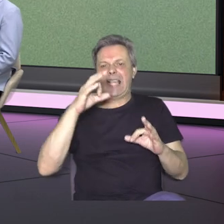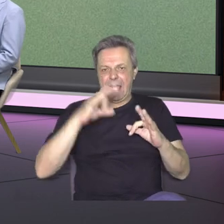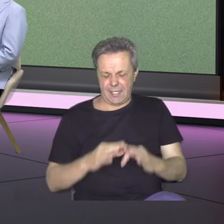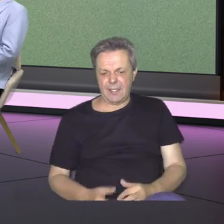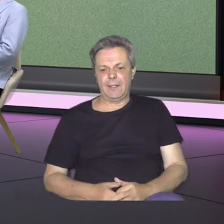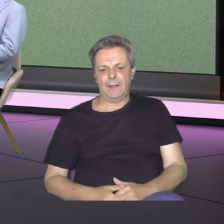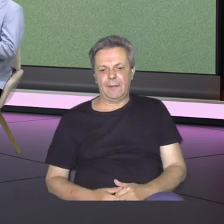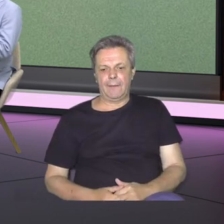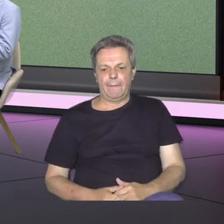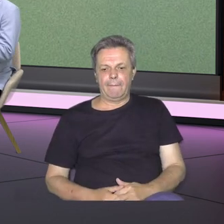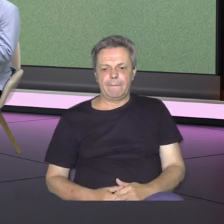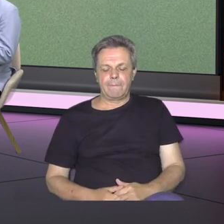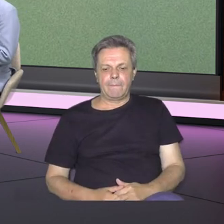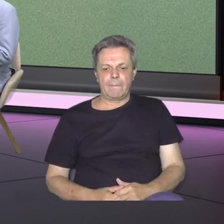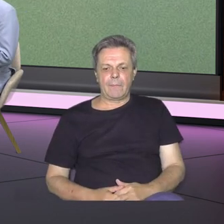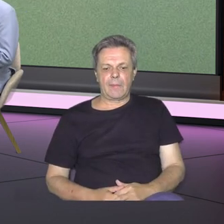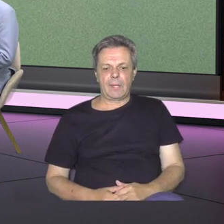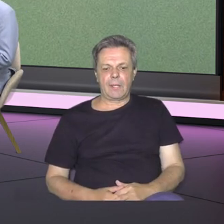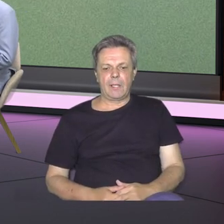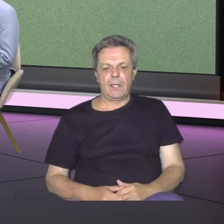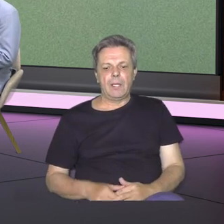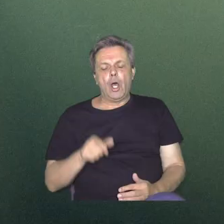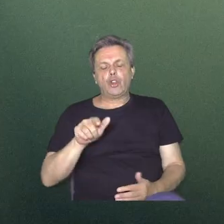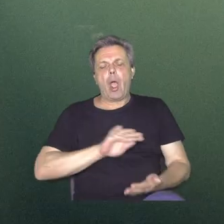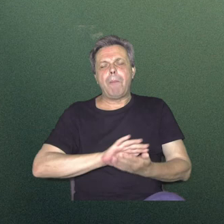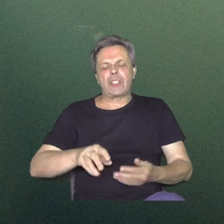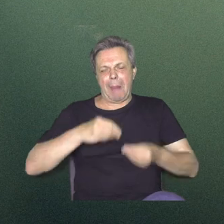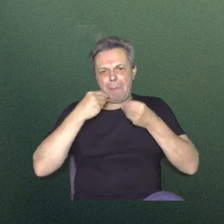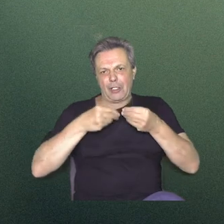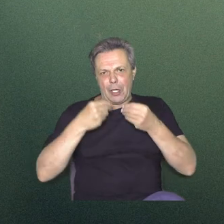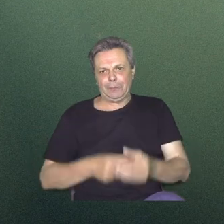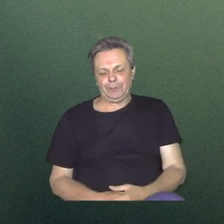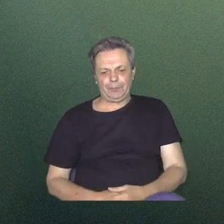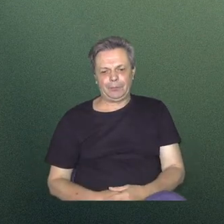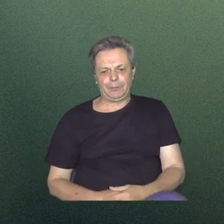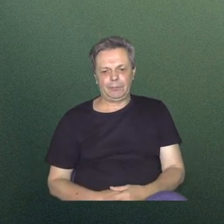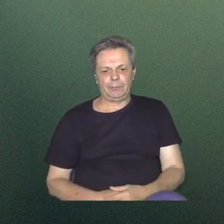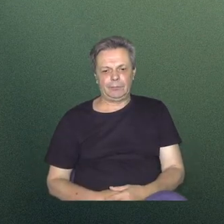poslovno. Ali to je posebna priča.